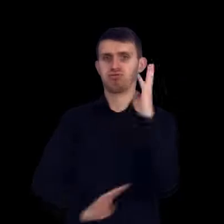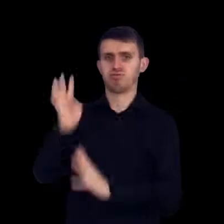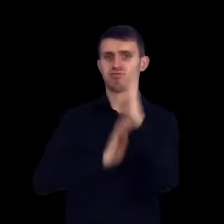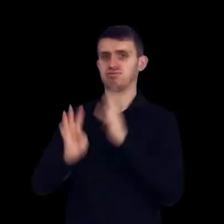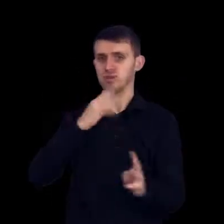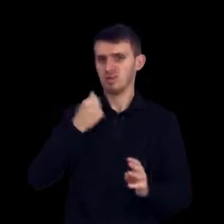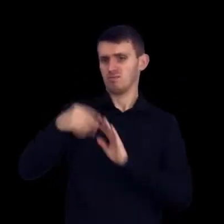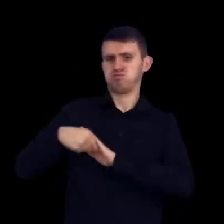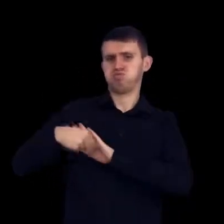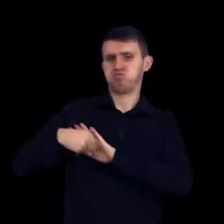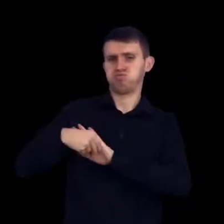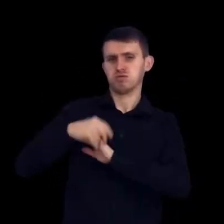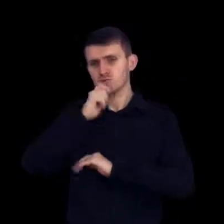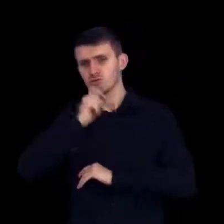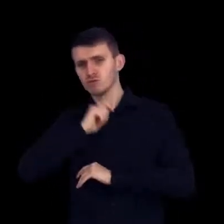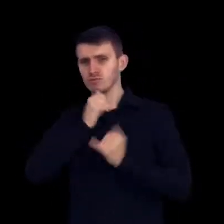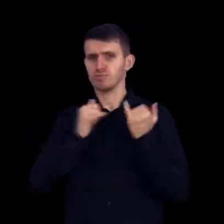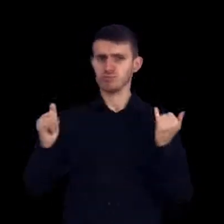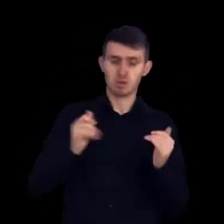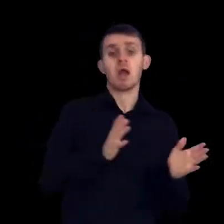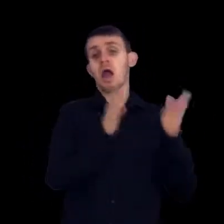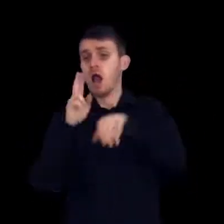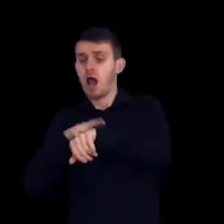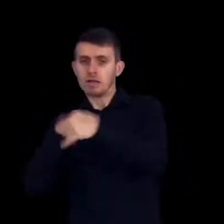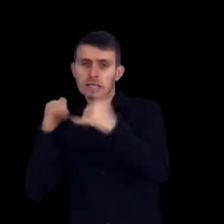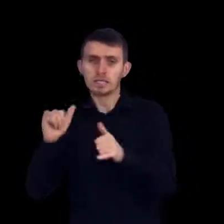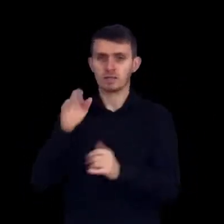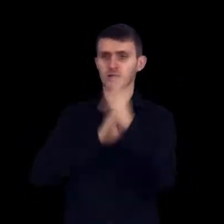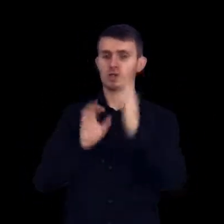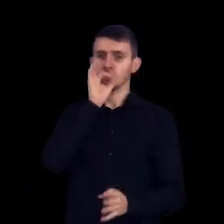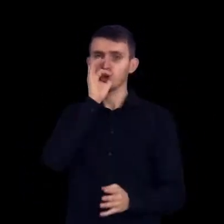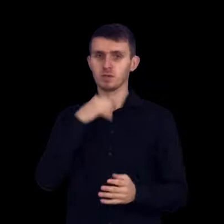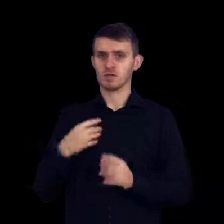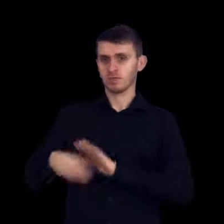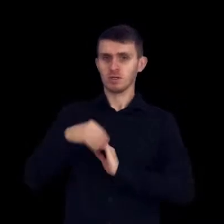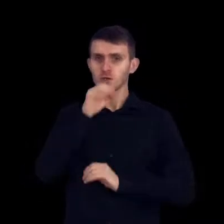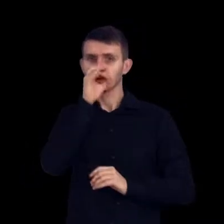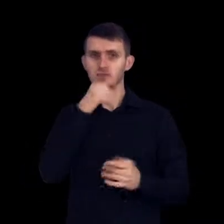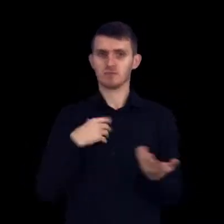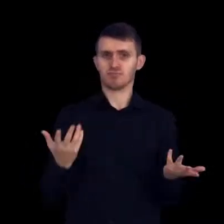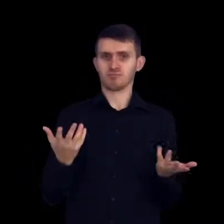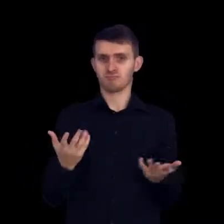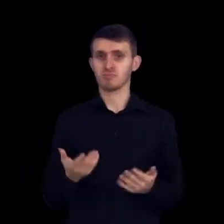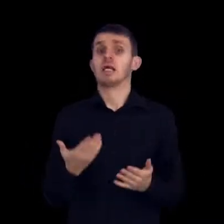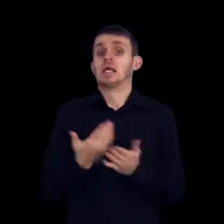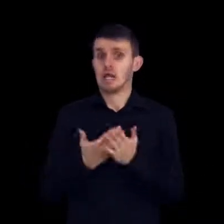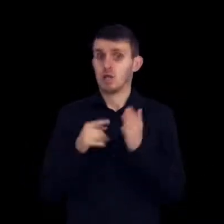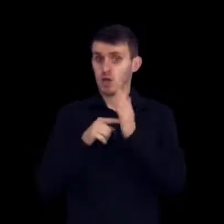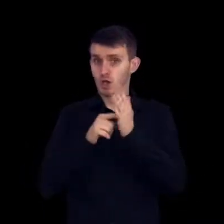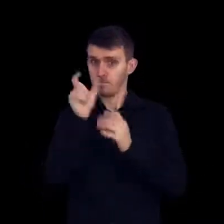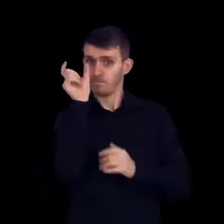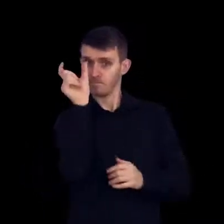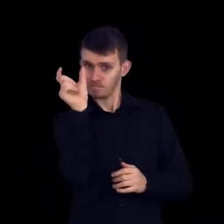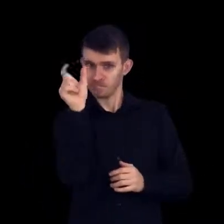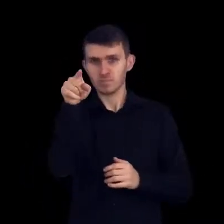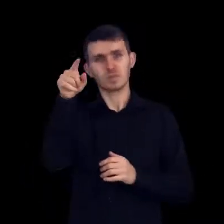w porze lunchu mogę mieć wielu klientów i dostać wiele napiwków w ciągu godziny a w innej porze mogę prawie nie mieć klientów i